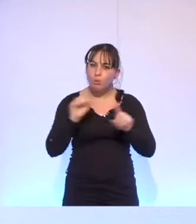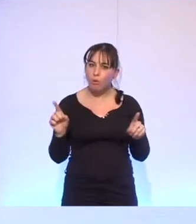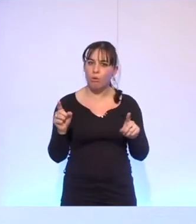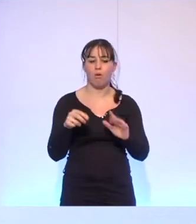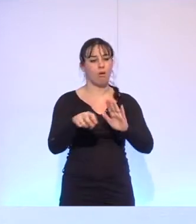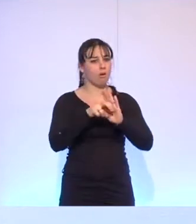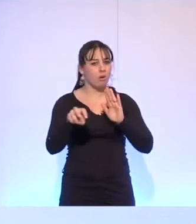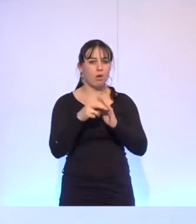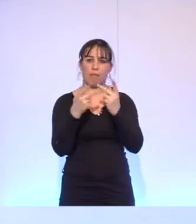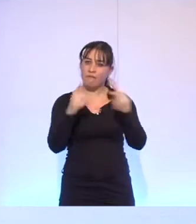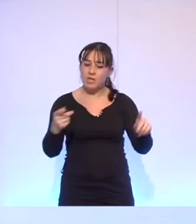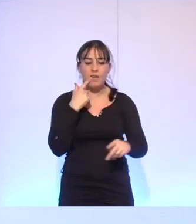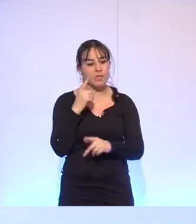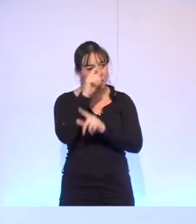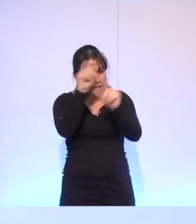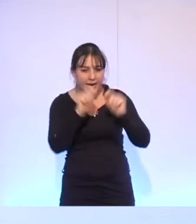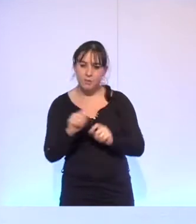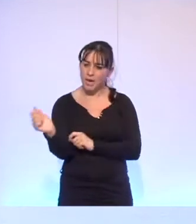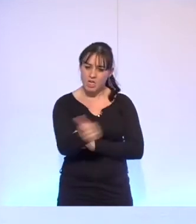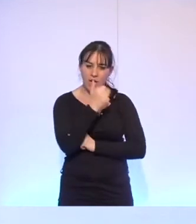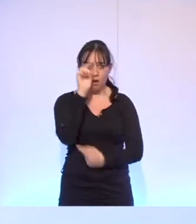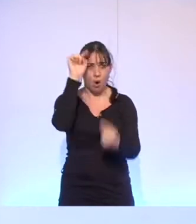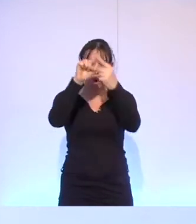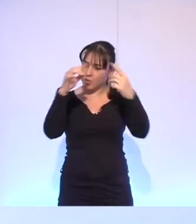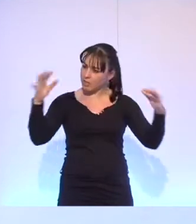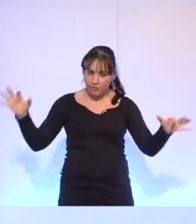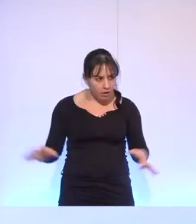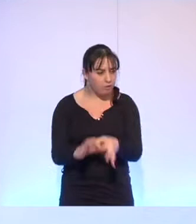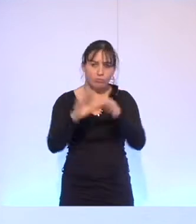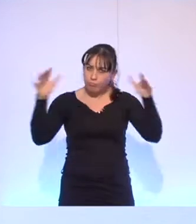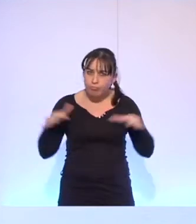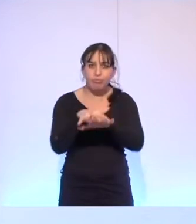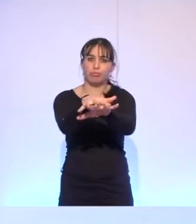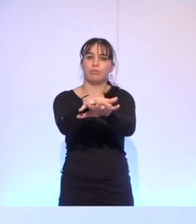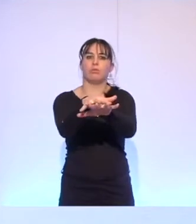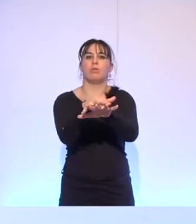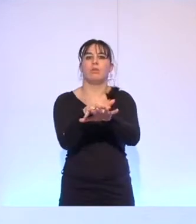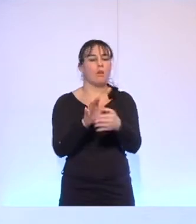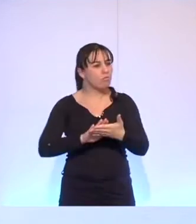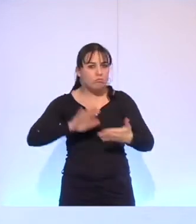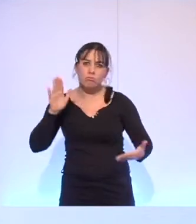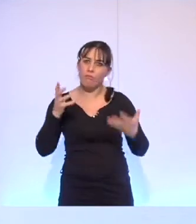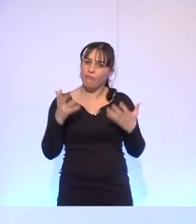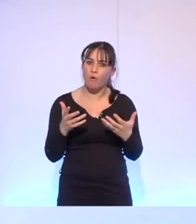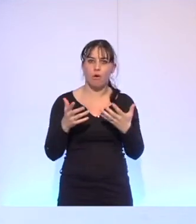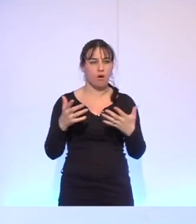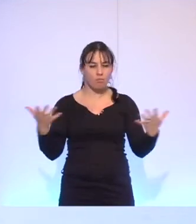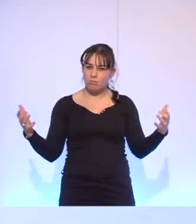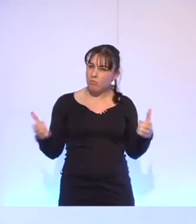ville respectueuse de chacun qui avance dans la même direction. C'est la garantie de pouvoir agir et de pouvoir entraîner